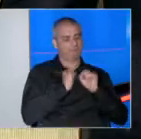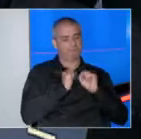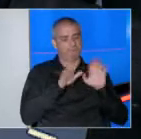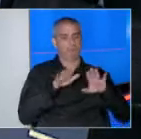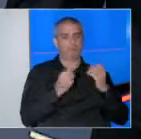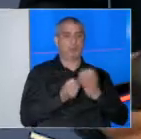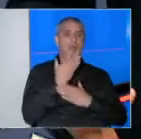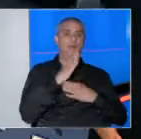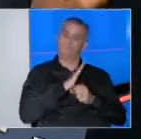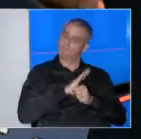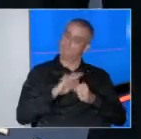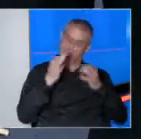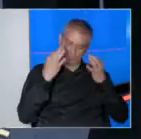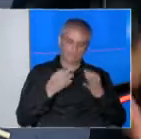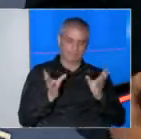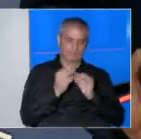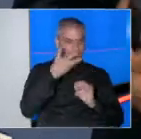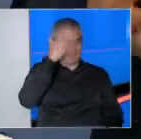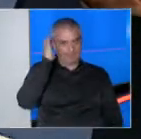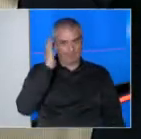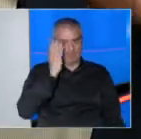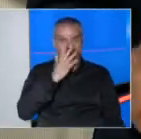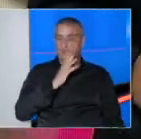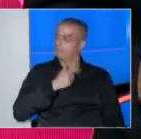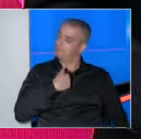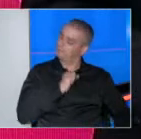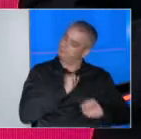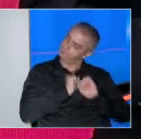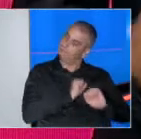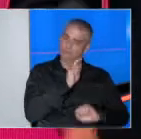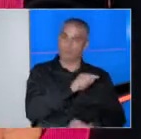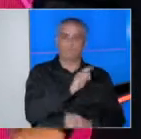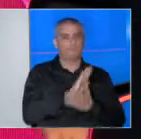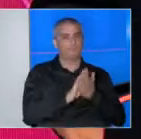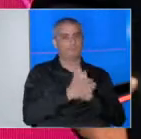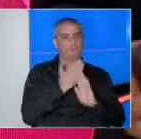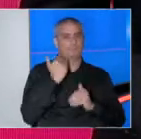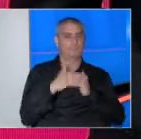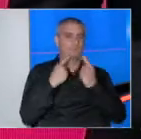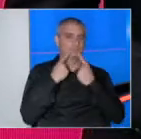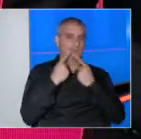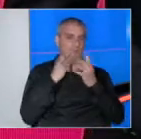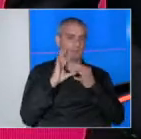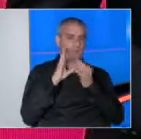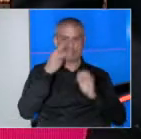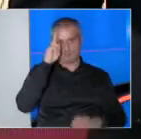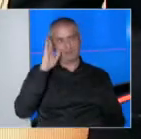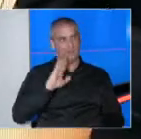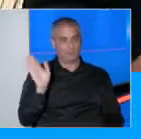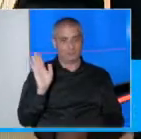לממשלה מלא מלא עם לפיד, כולי הולך להיות שם, הפסקתי את המסע ומתן ואת המגעים עם